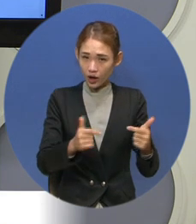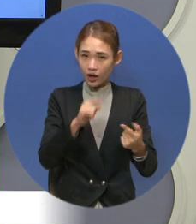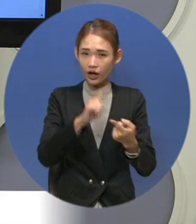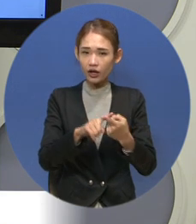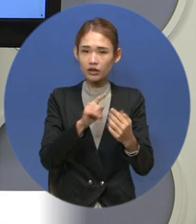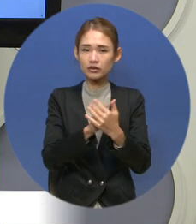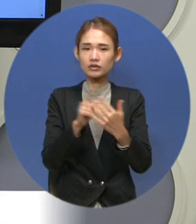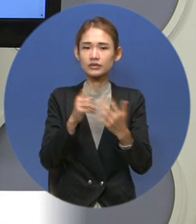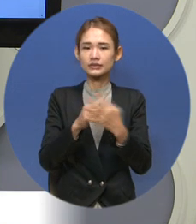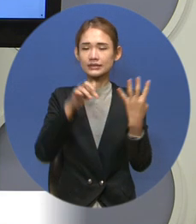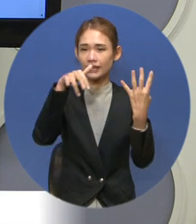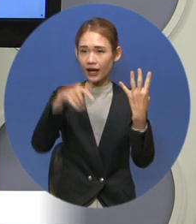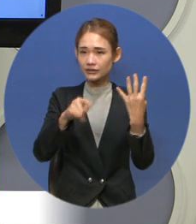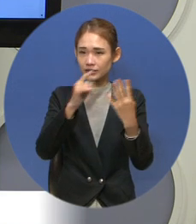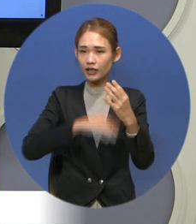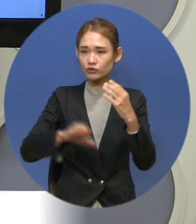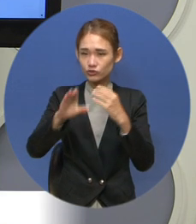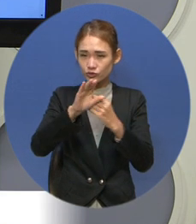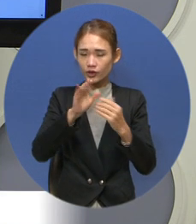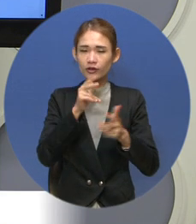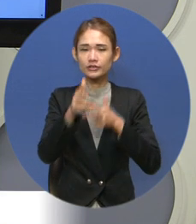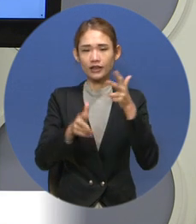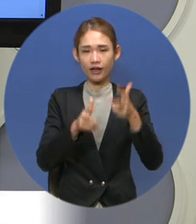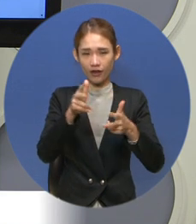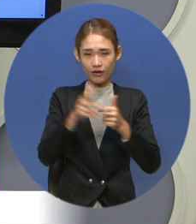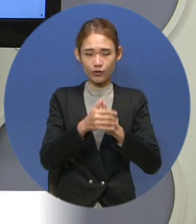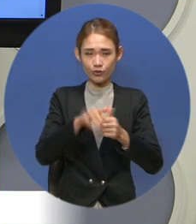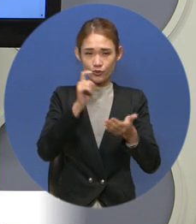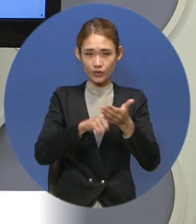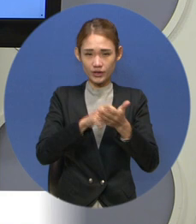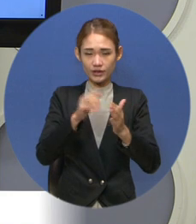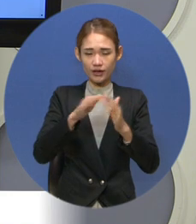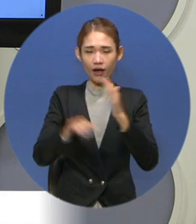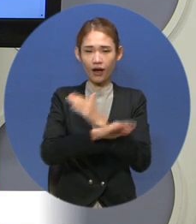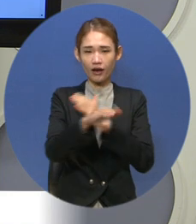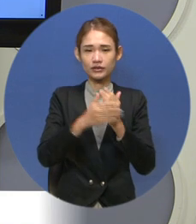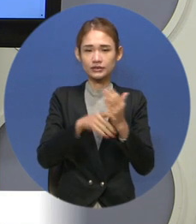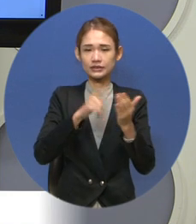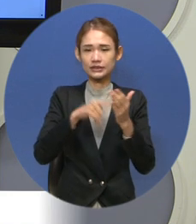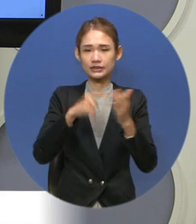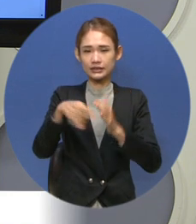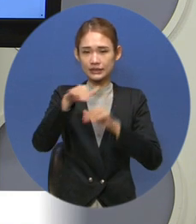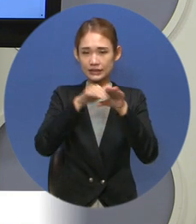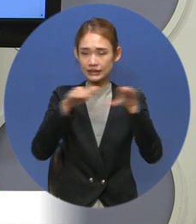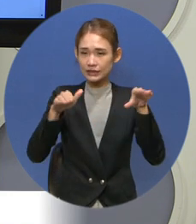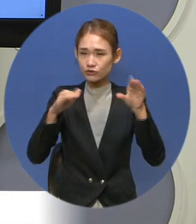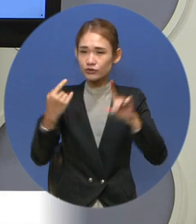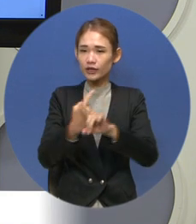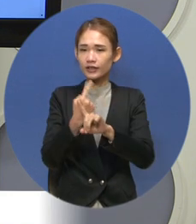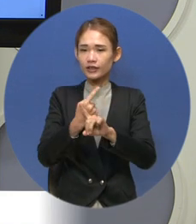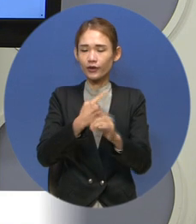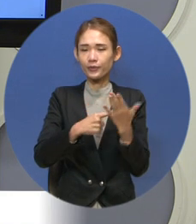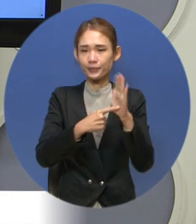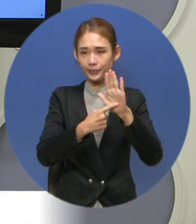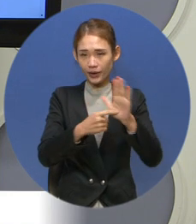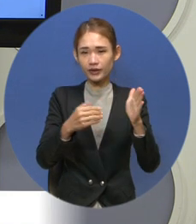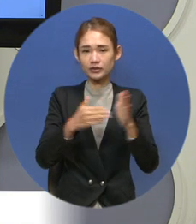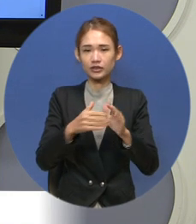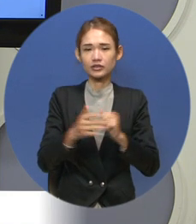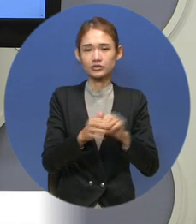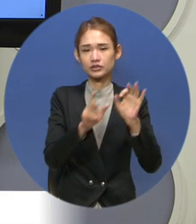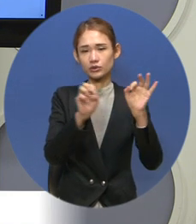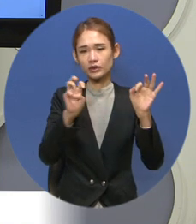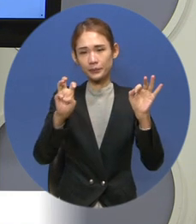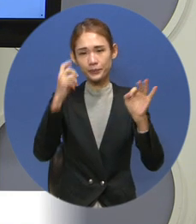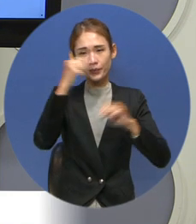4차 추경 사업인 위기가 고 긴급 생계비 해 기준 개선 내용을 밝혔습니다 우선 30일까지로